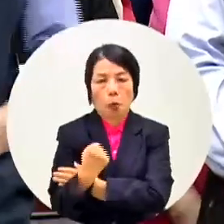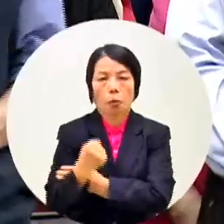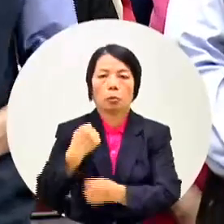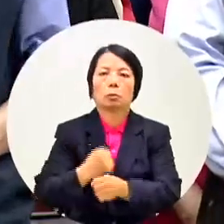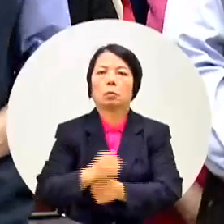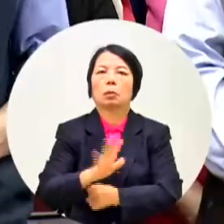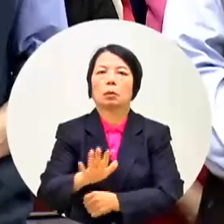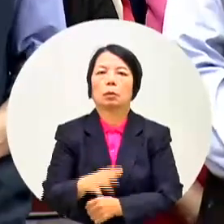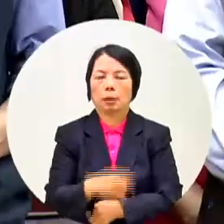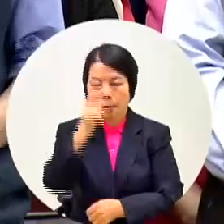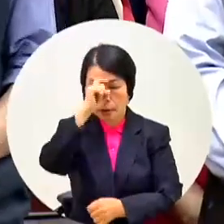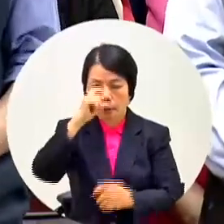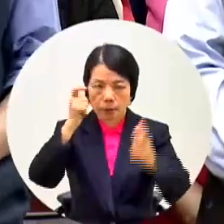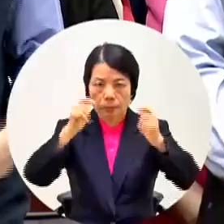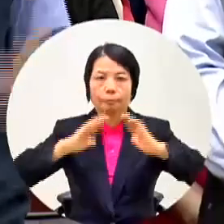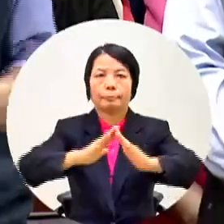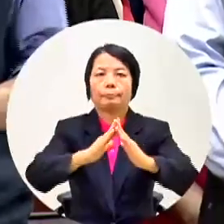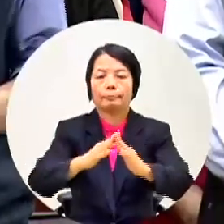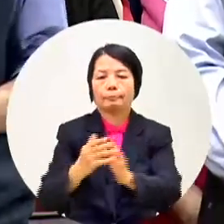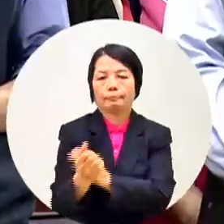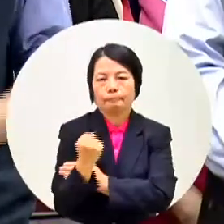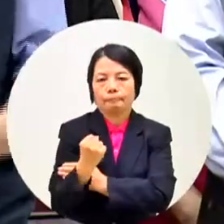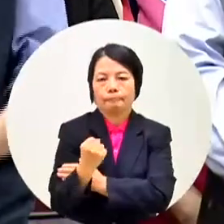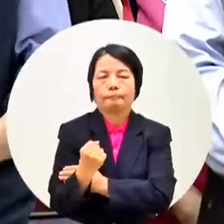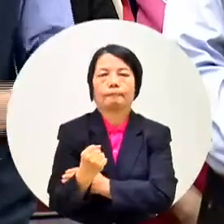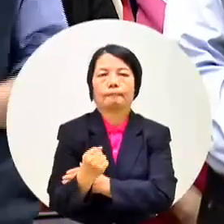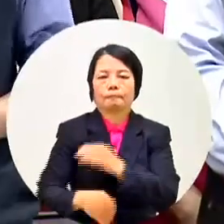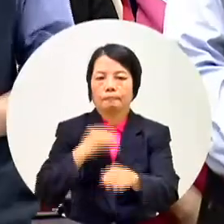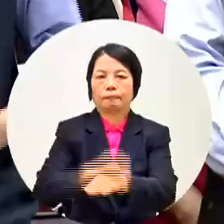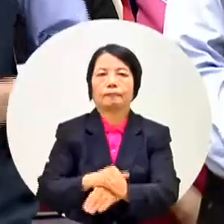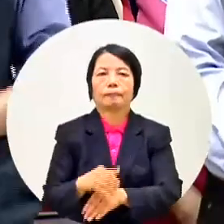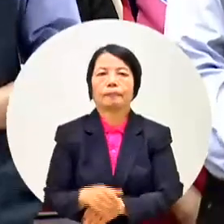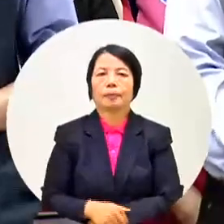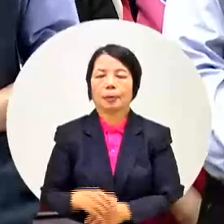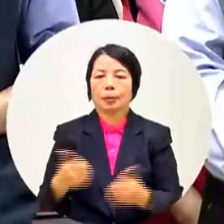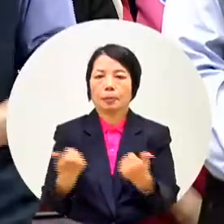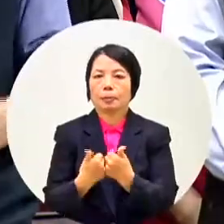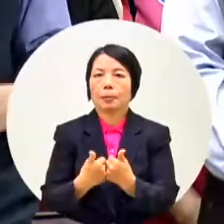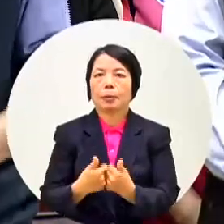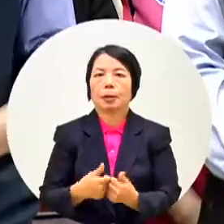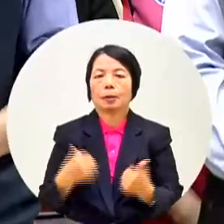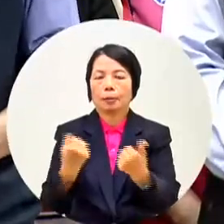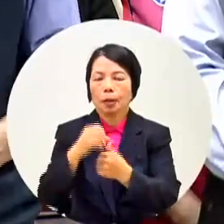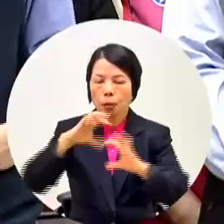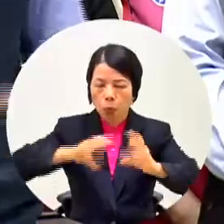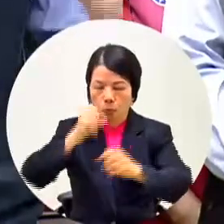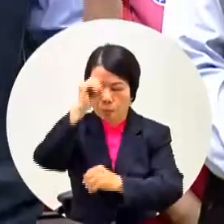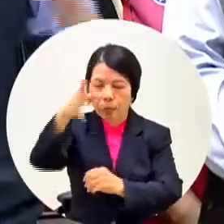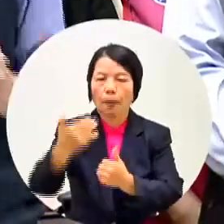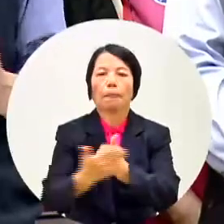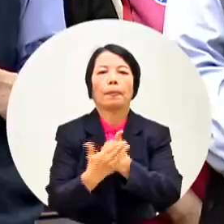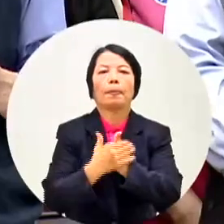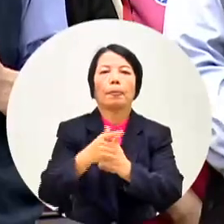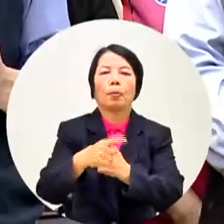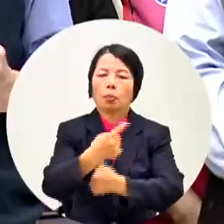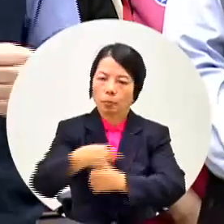所以谢谢党团给我们这个机会，未来做得不好，拜托大家继续鞭策我们；如果做得好，我们就团结起来，